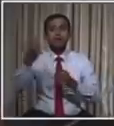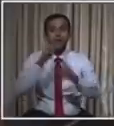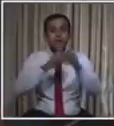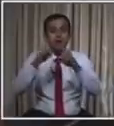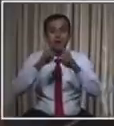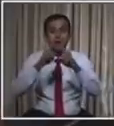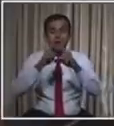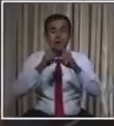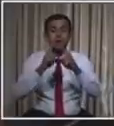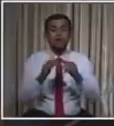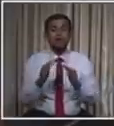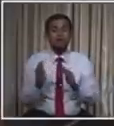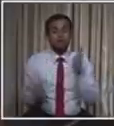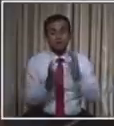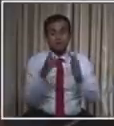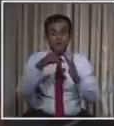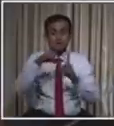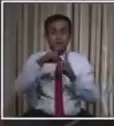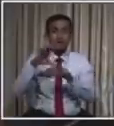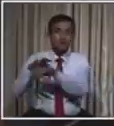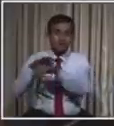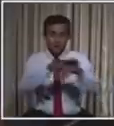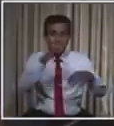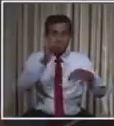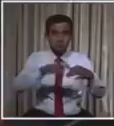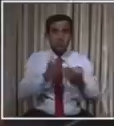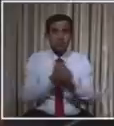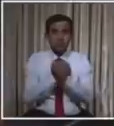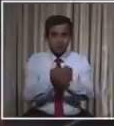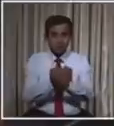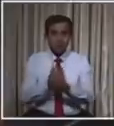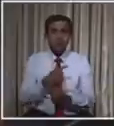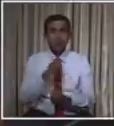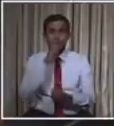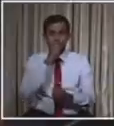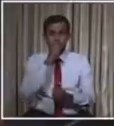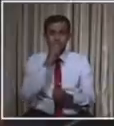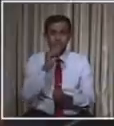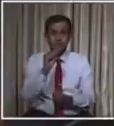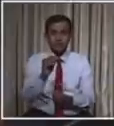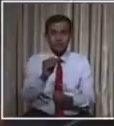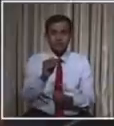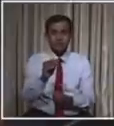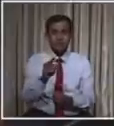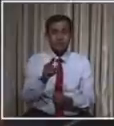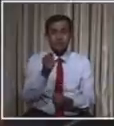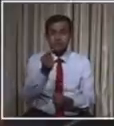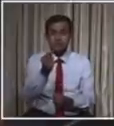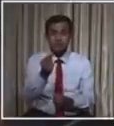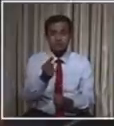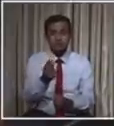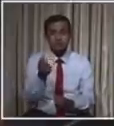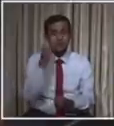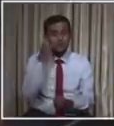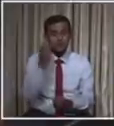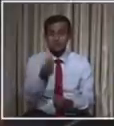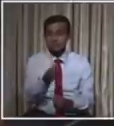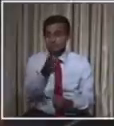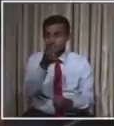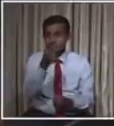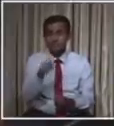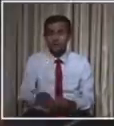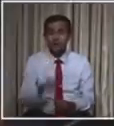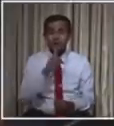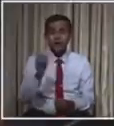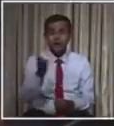ඉවරලා කුදලාගෙන ගිහිල්ලා CID එකට ගිහිල්ලා ප්‍රශ්න කරලා හිරේ දාලා අපේ කටවල් වහන්න නම් හිතුවා මා ටිකක් මදි කියලා එකයි මම